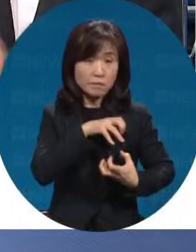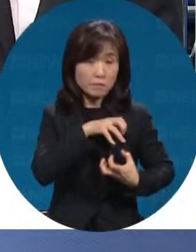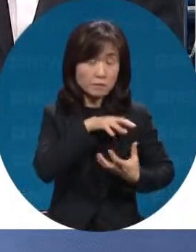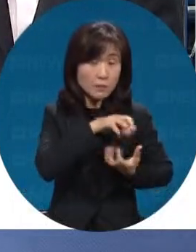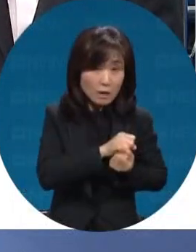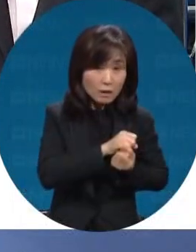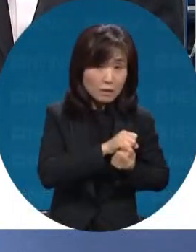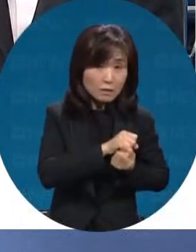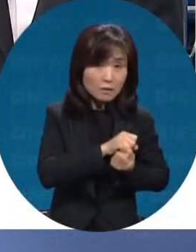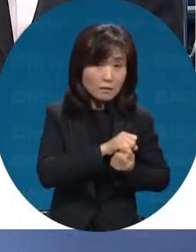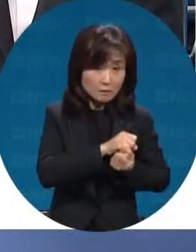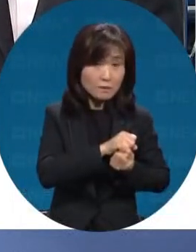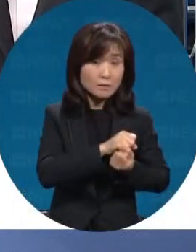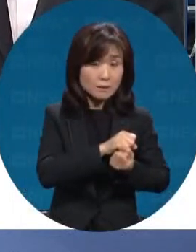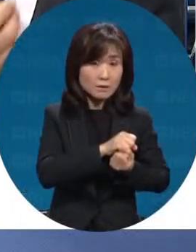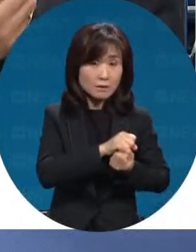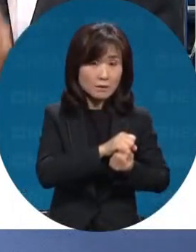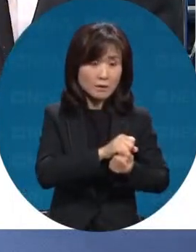위주의 교육을 합니다.